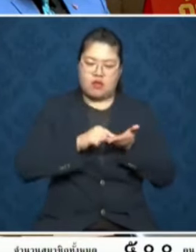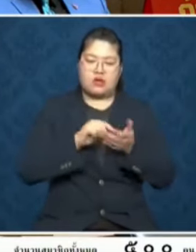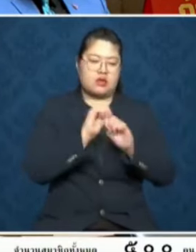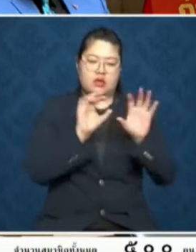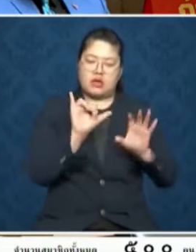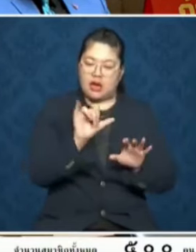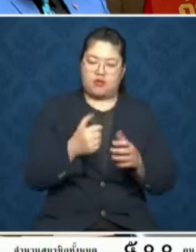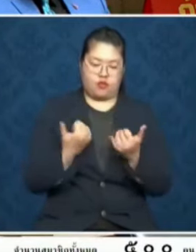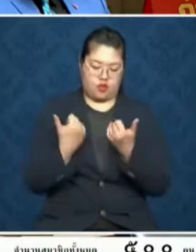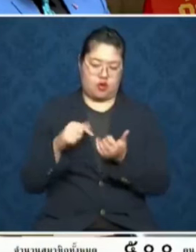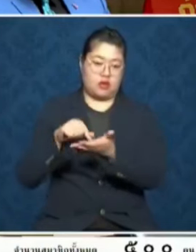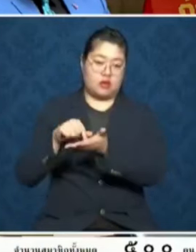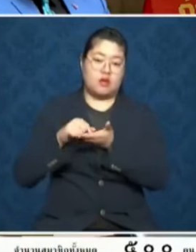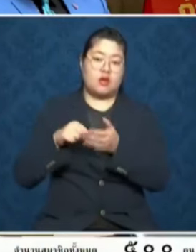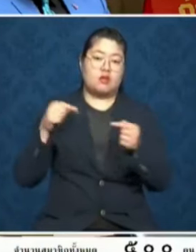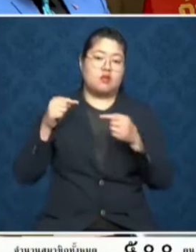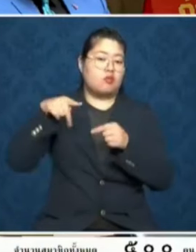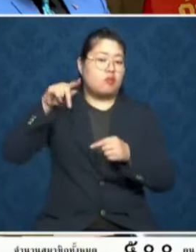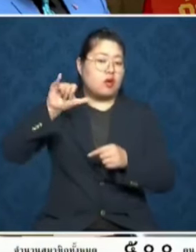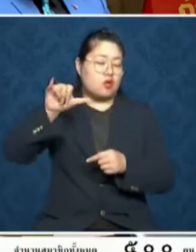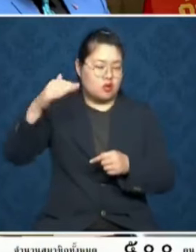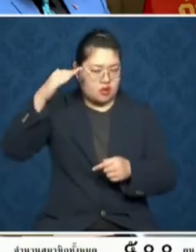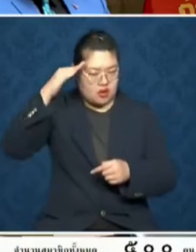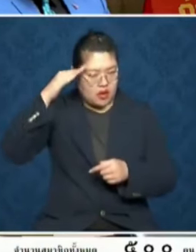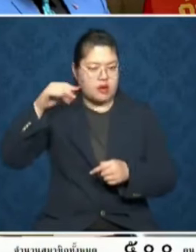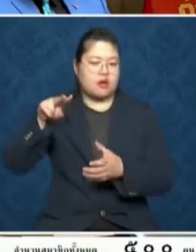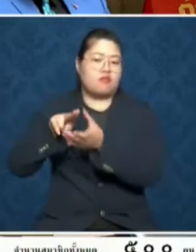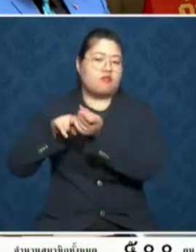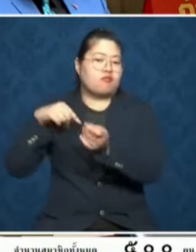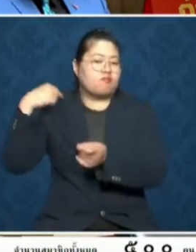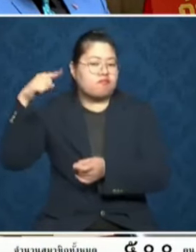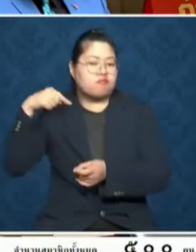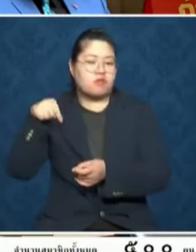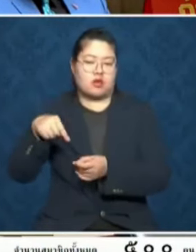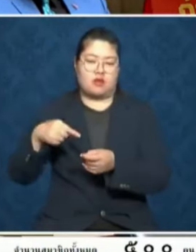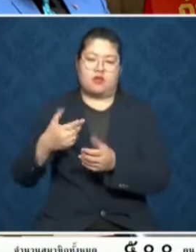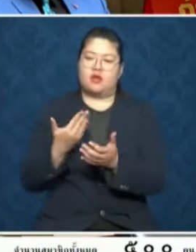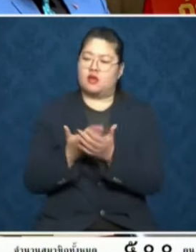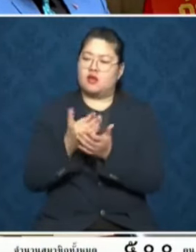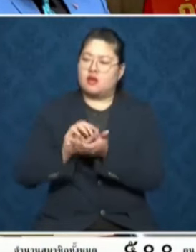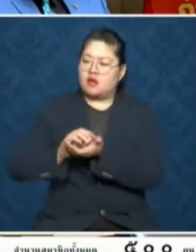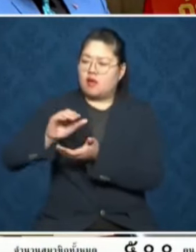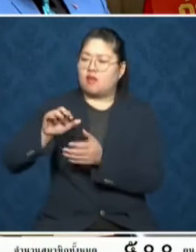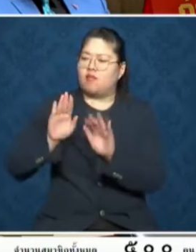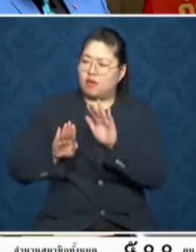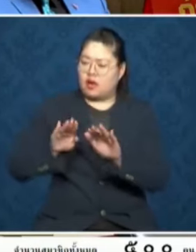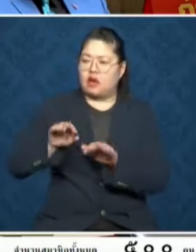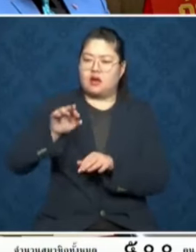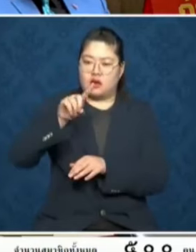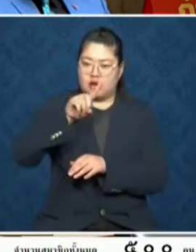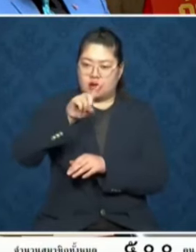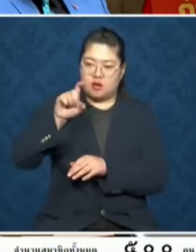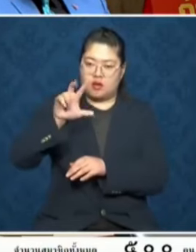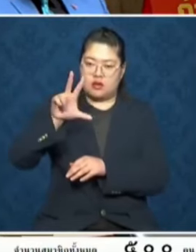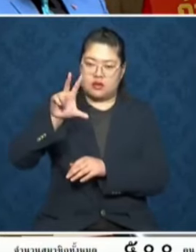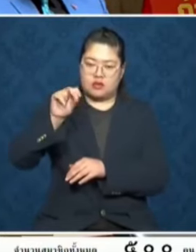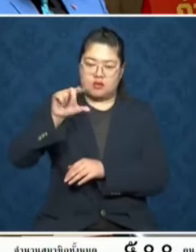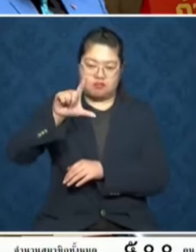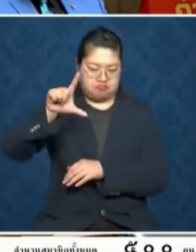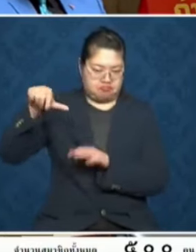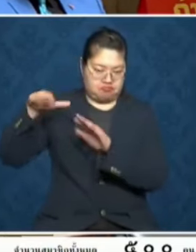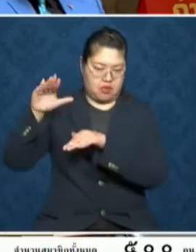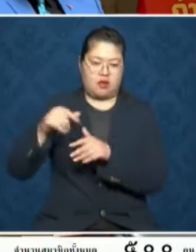ประยุทธ์และภรรยาที่มีทรัพย์สินมั่งคั่งถึงกว่า130ล้านบาทแบบไร้หนี้สินค่ะท่